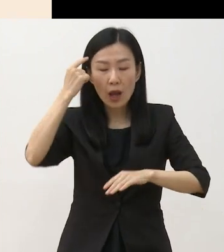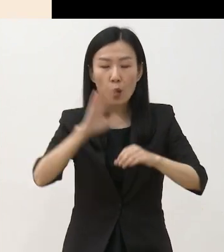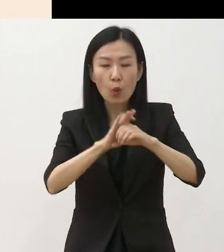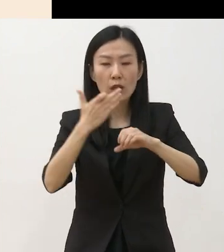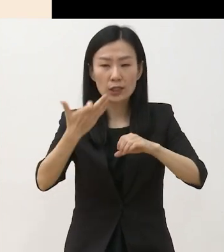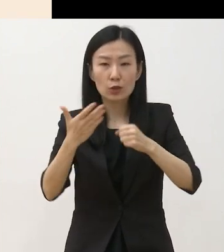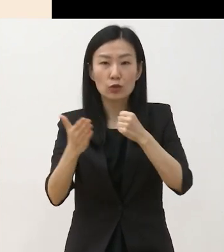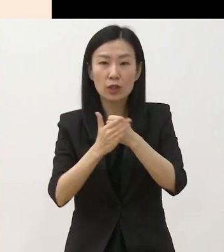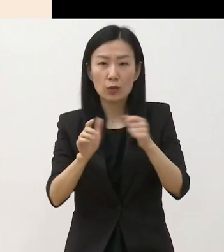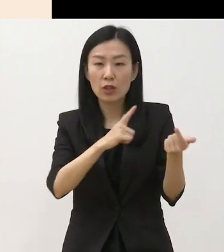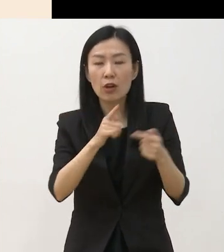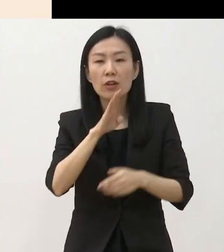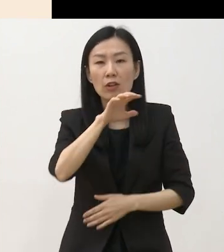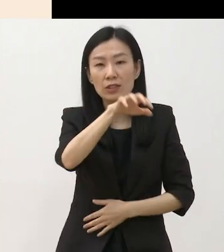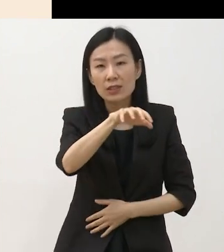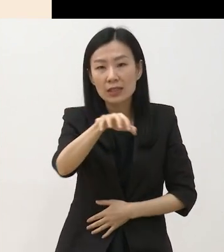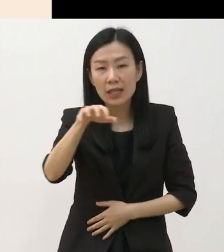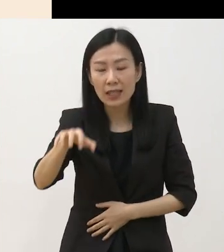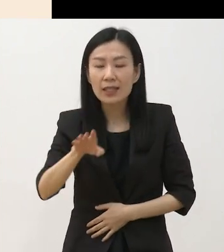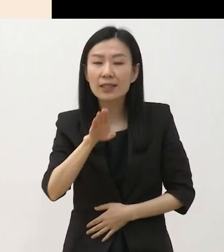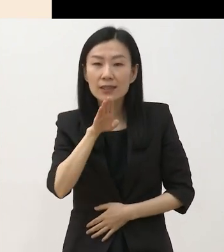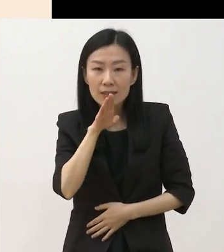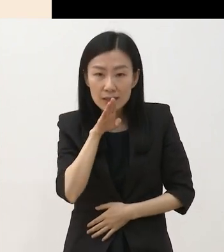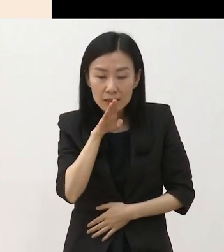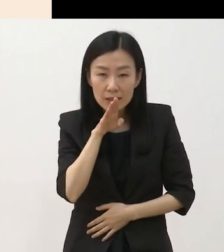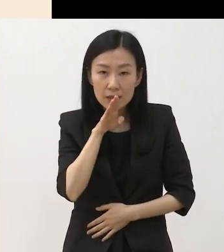여러 가지 현장에 실질적인